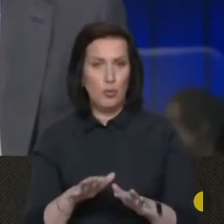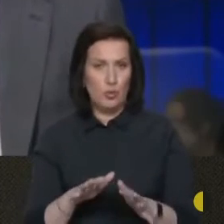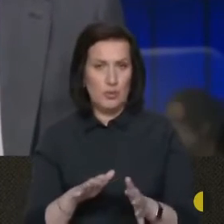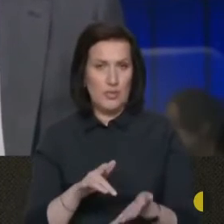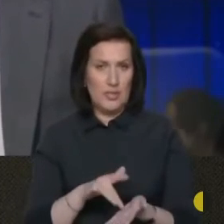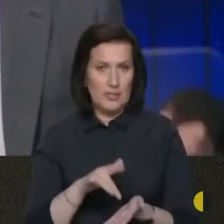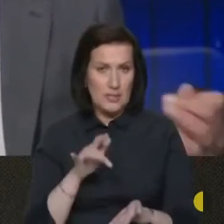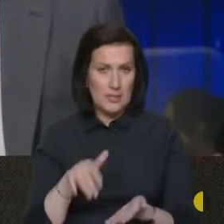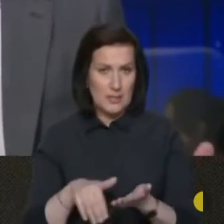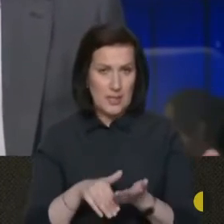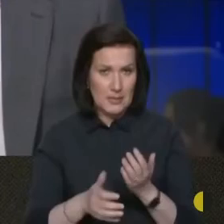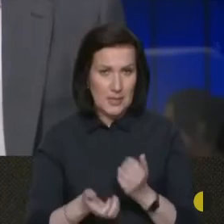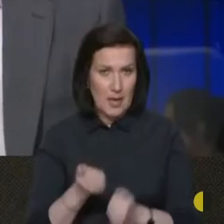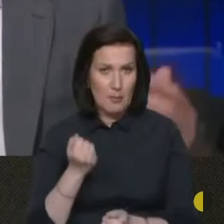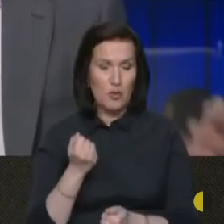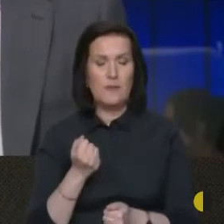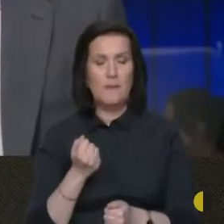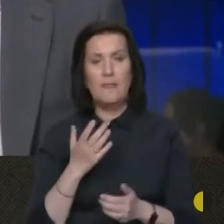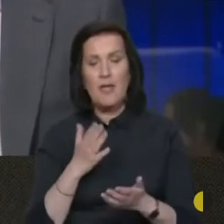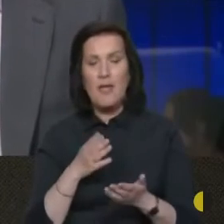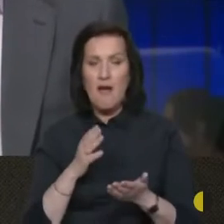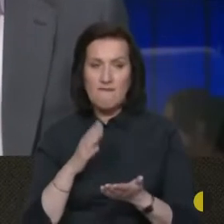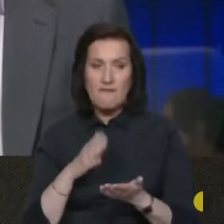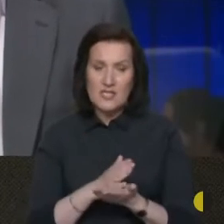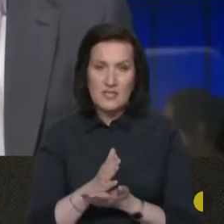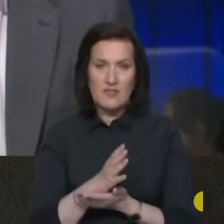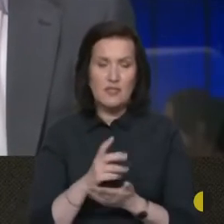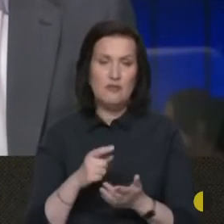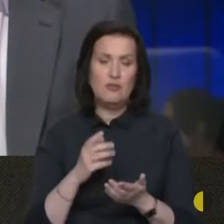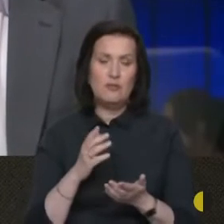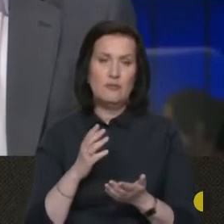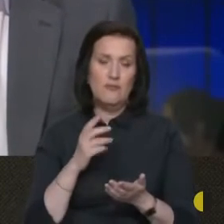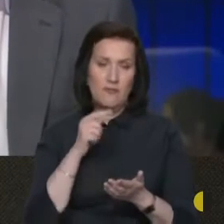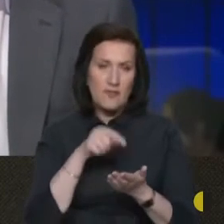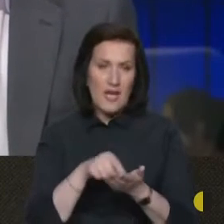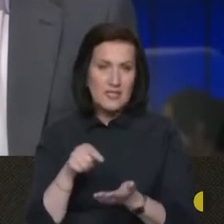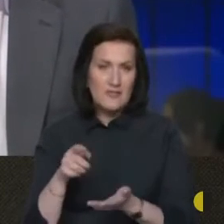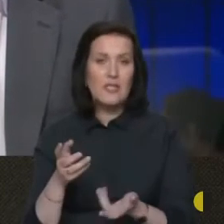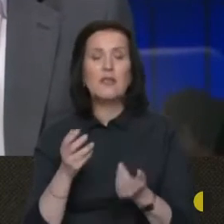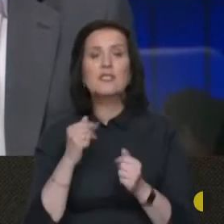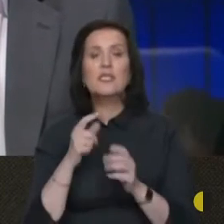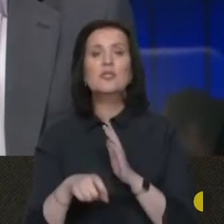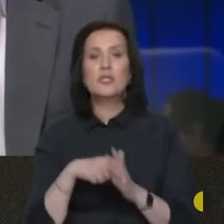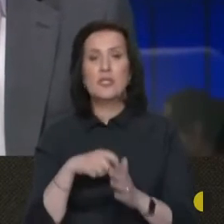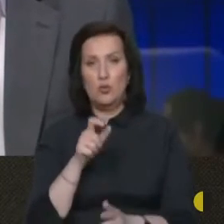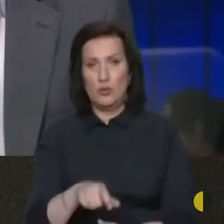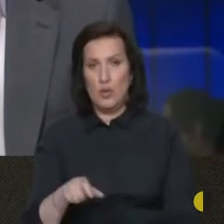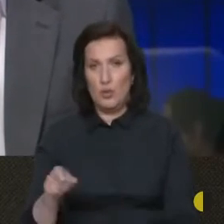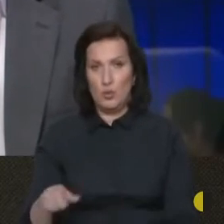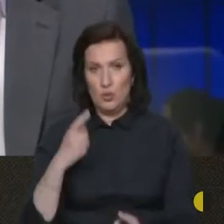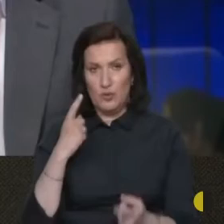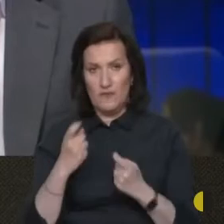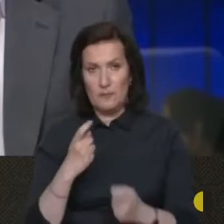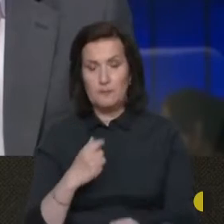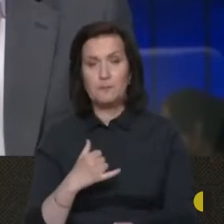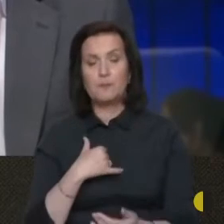незламності? Є якісь вказівники, чи є інтерактивна мапа? Звідки люди дізнаються цю